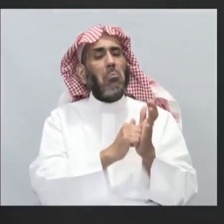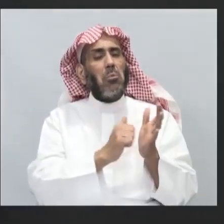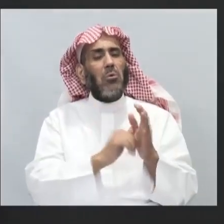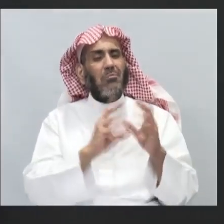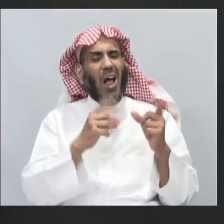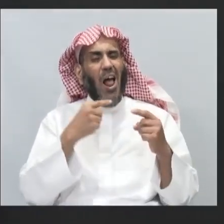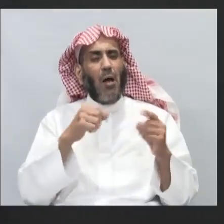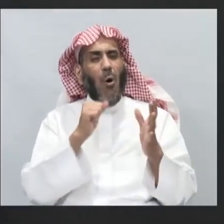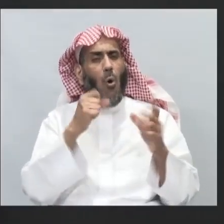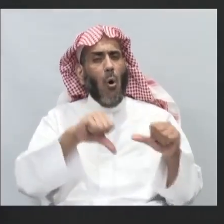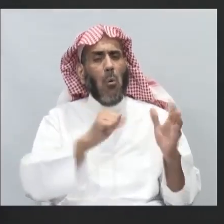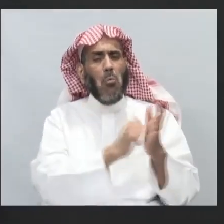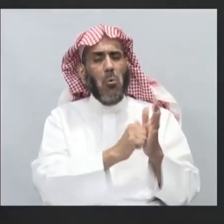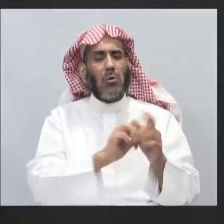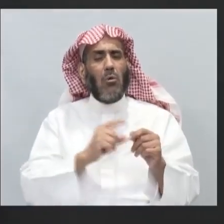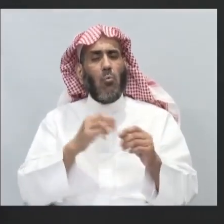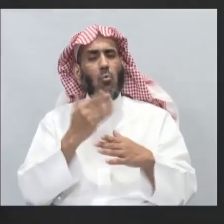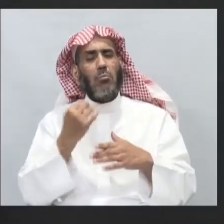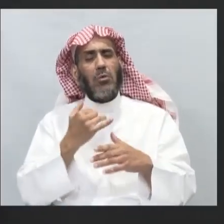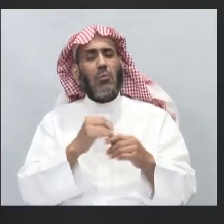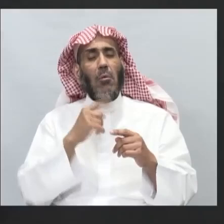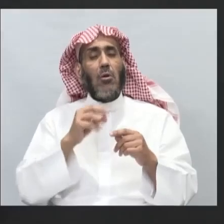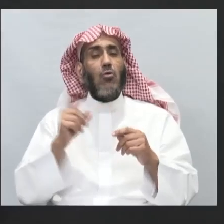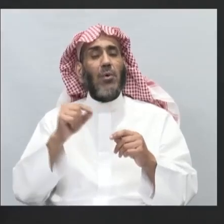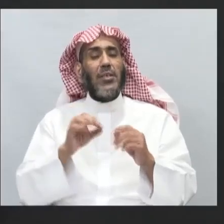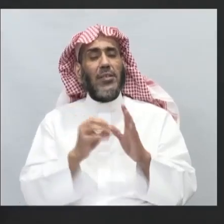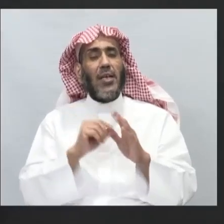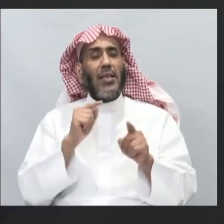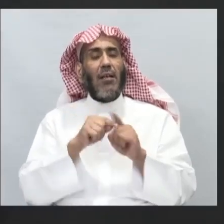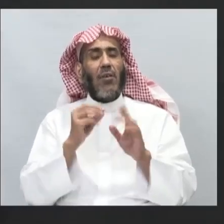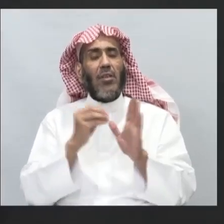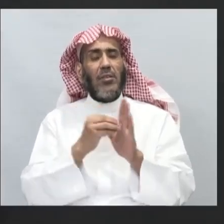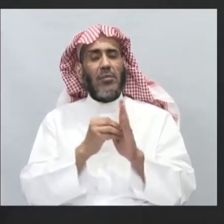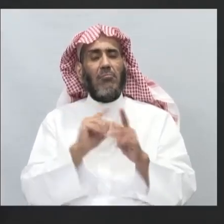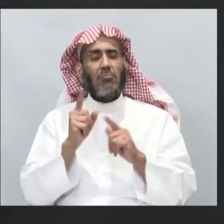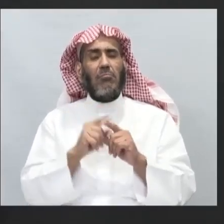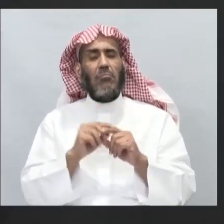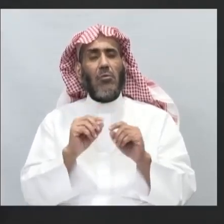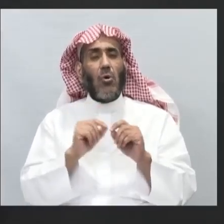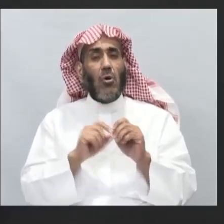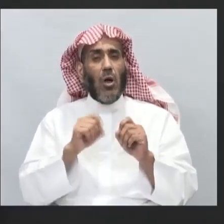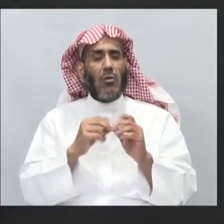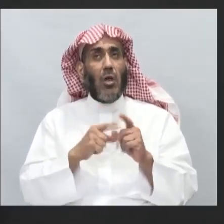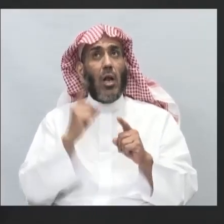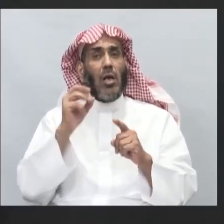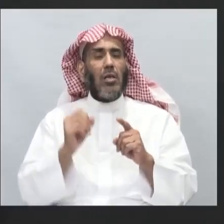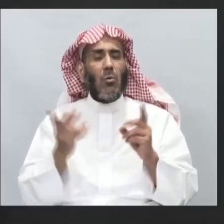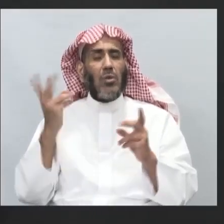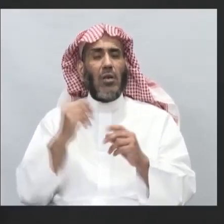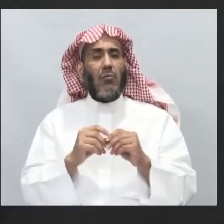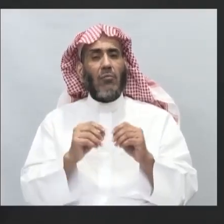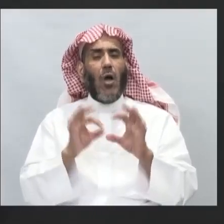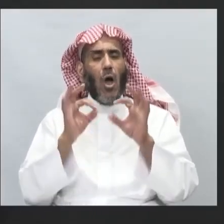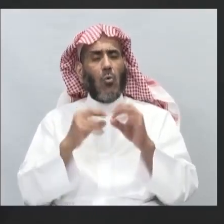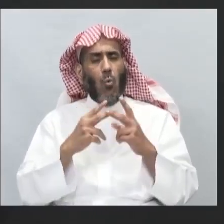ولذلك من المهم جدا ان نميز اهداف النص ونتاكد مما سمعناه وهذا اشار الله عز وجل اليه في